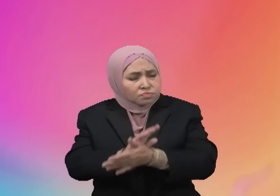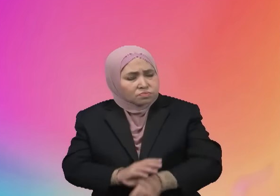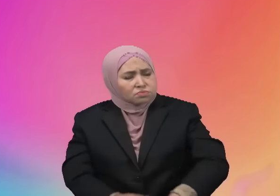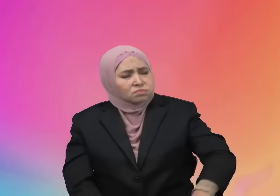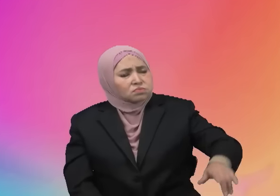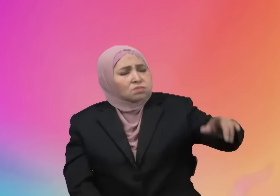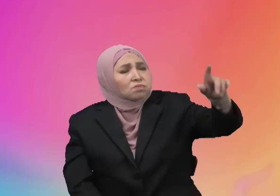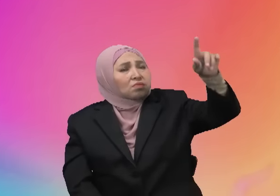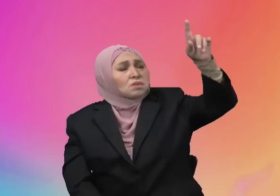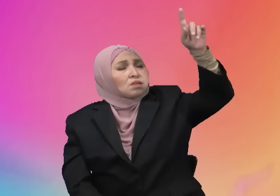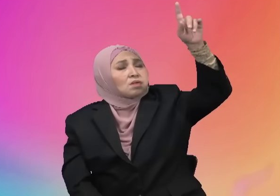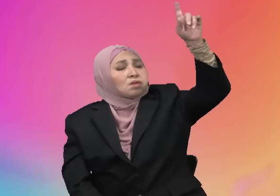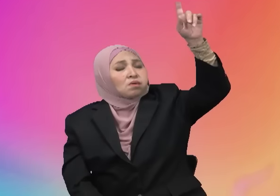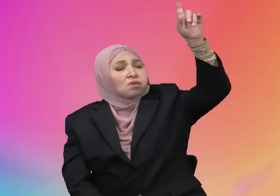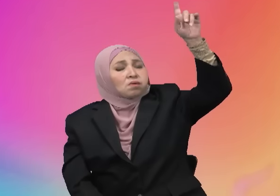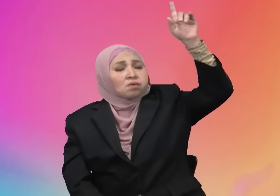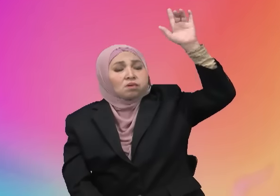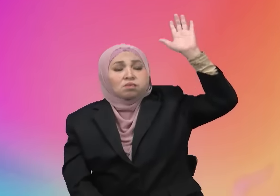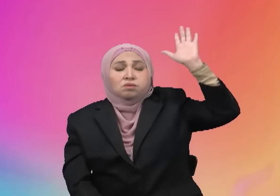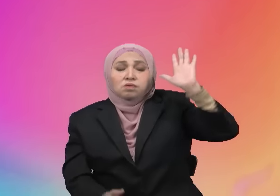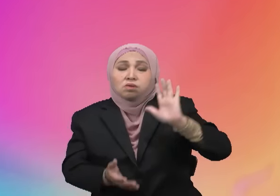وَكَذَلِكَ جَعَلْنَا